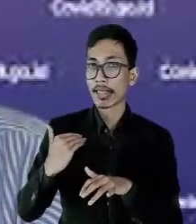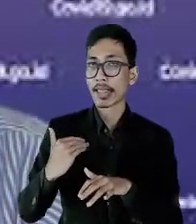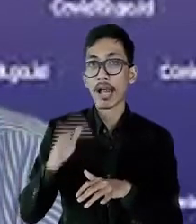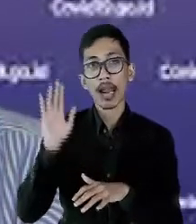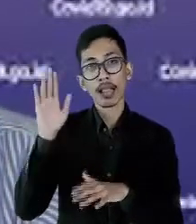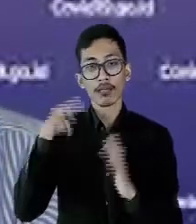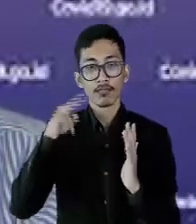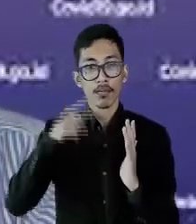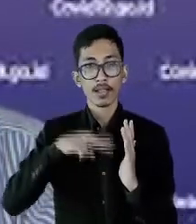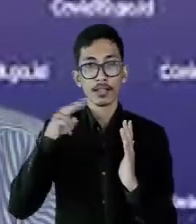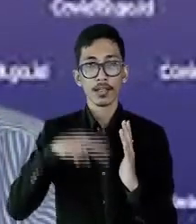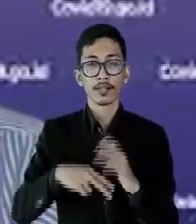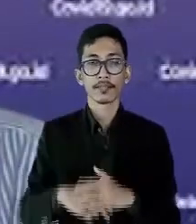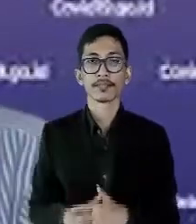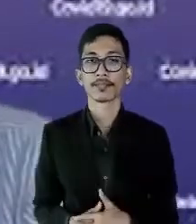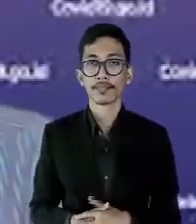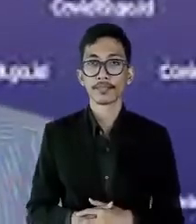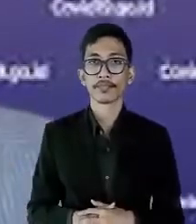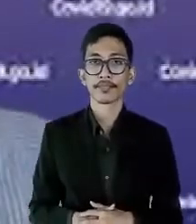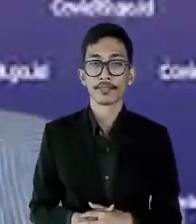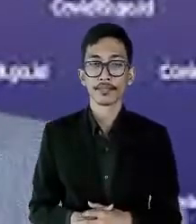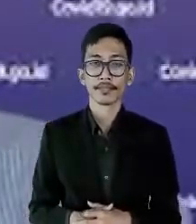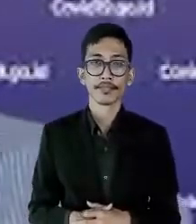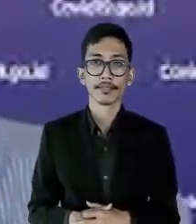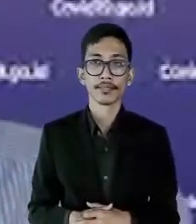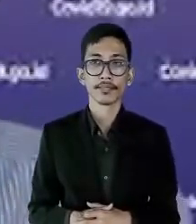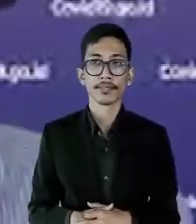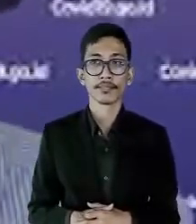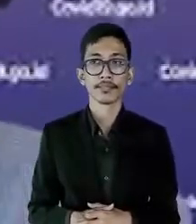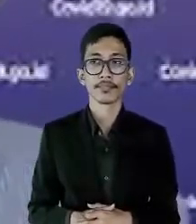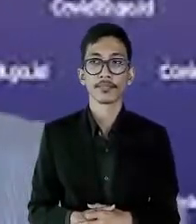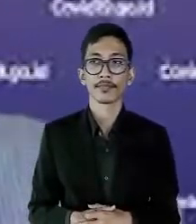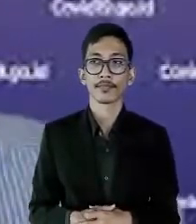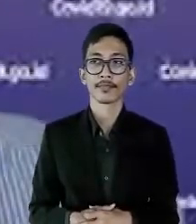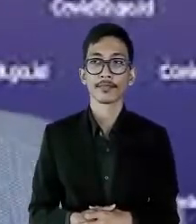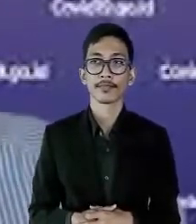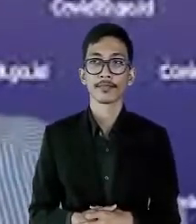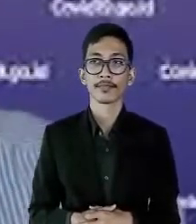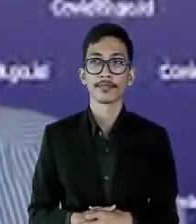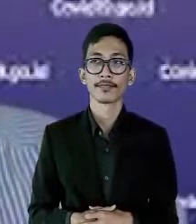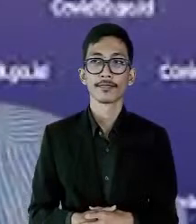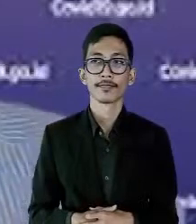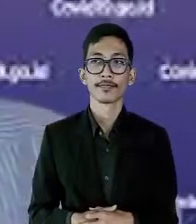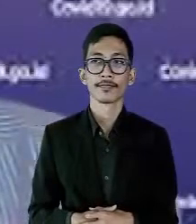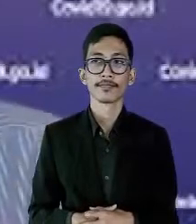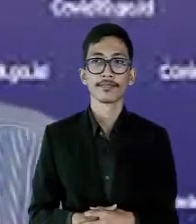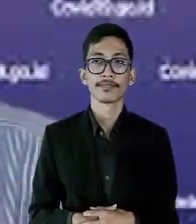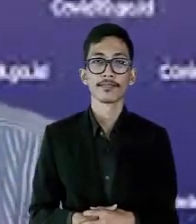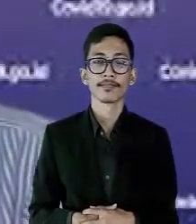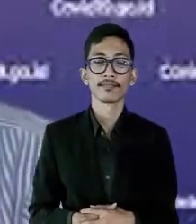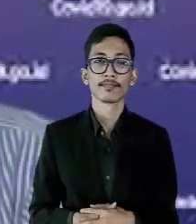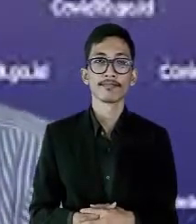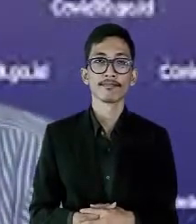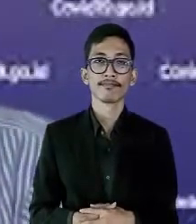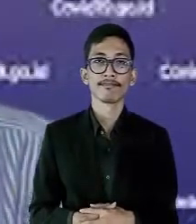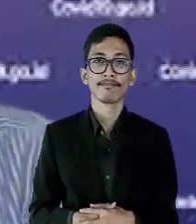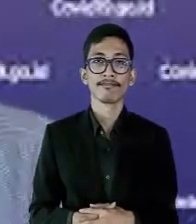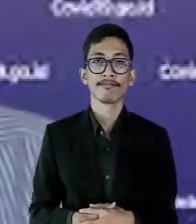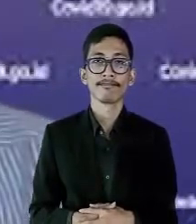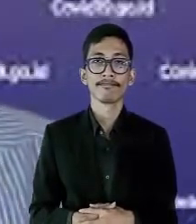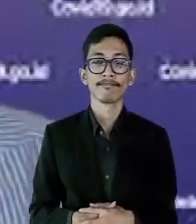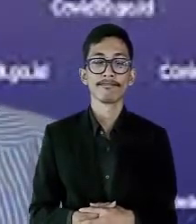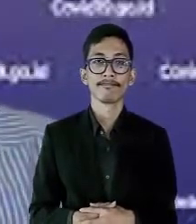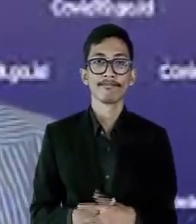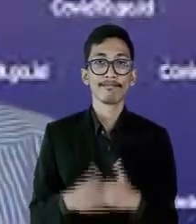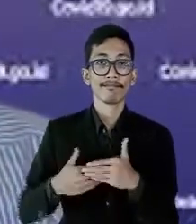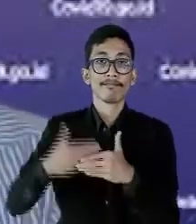akan kami sampaikan. Nah, baik, kita sekarang beralih kepada suasana